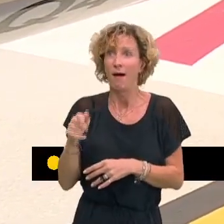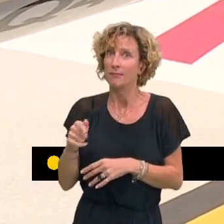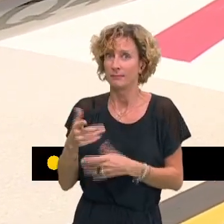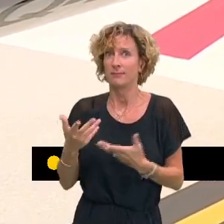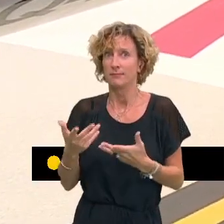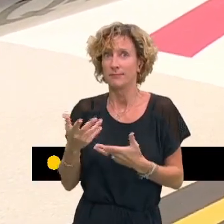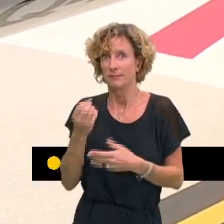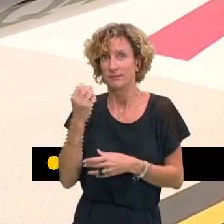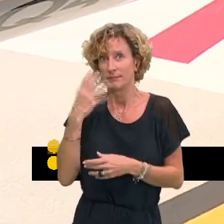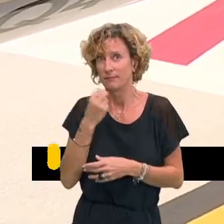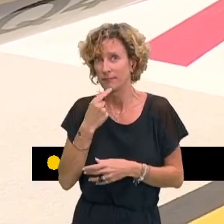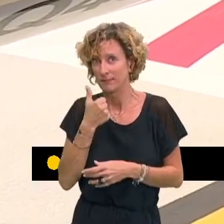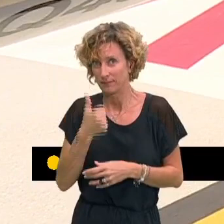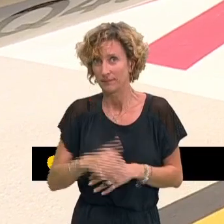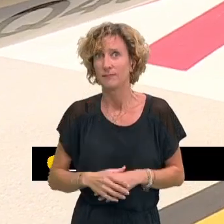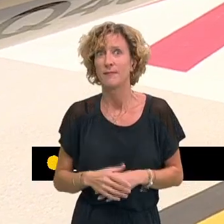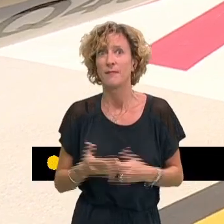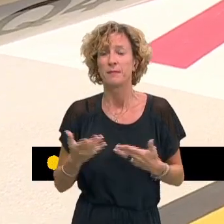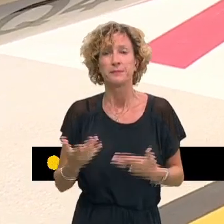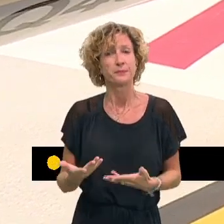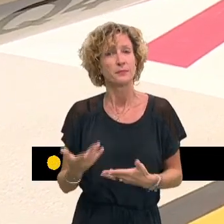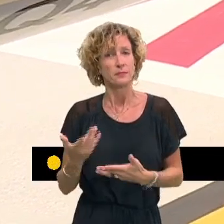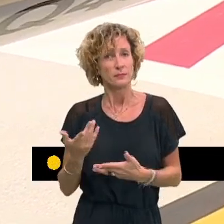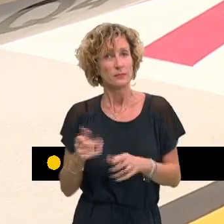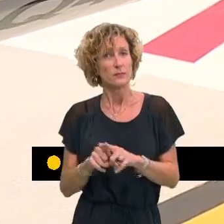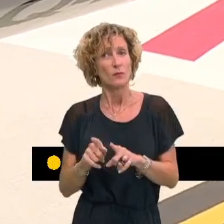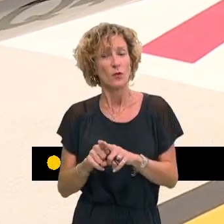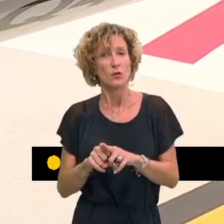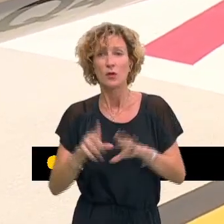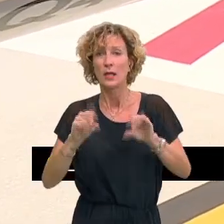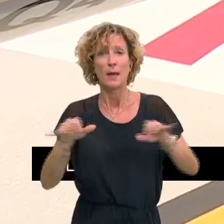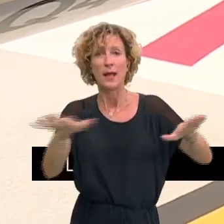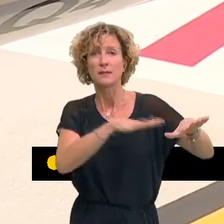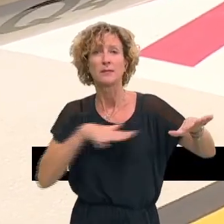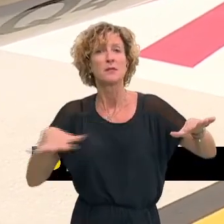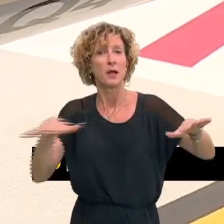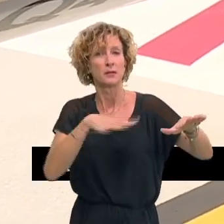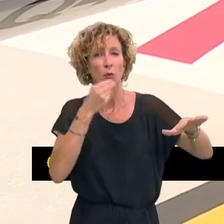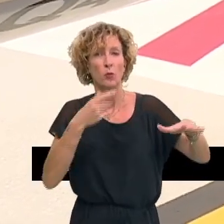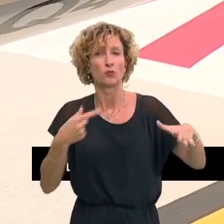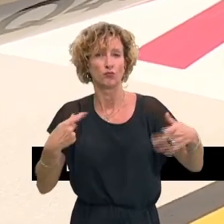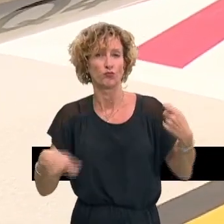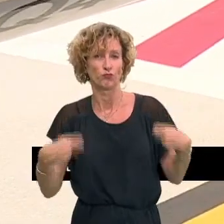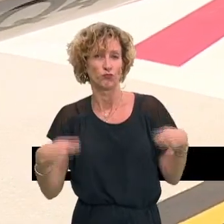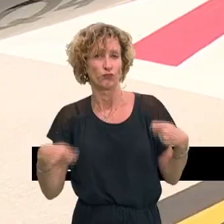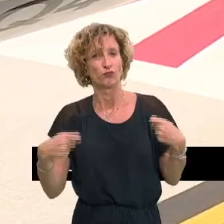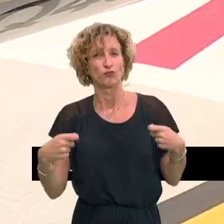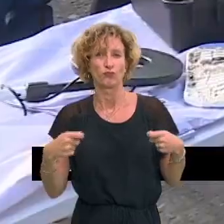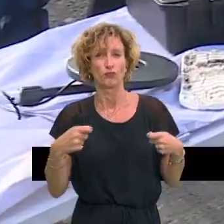prometteur, évidemment. Et puis là, on a de la place, on a de l'espace, voilà. On se sent un peu plus chez